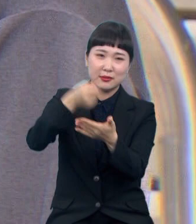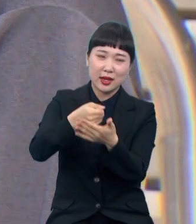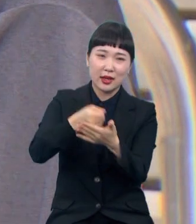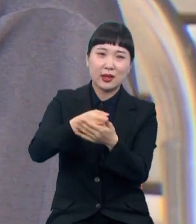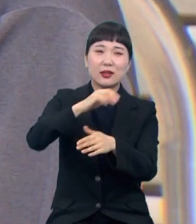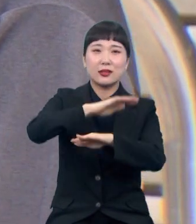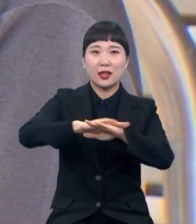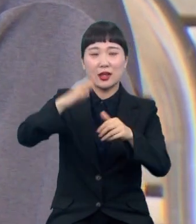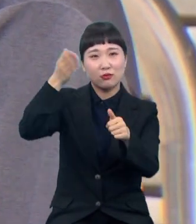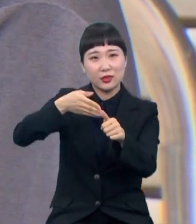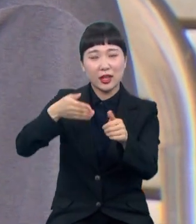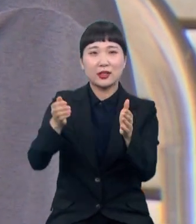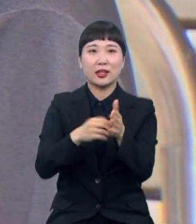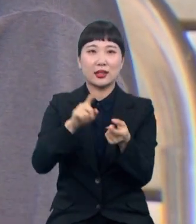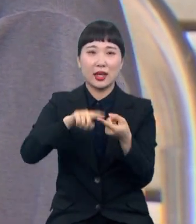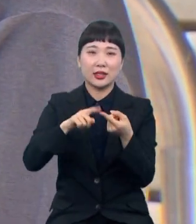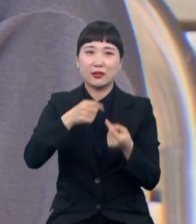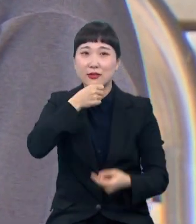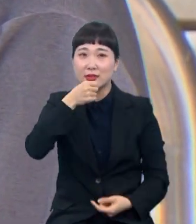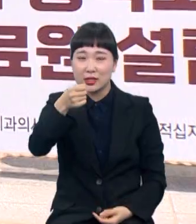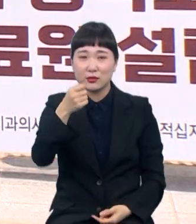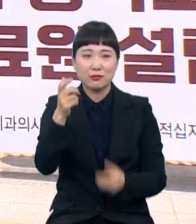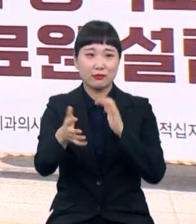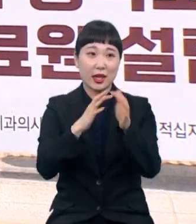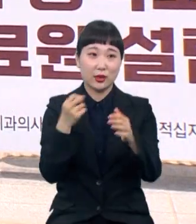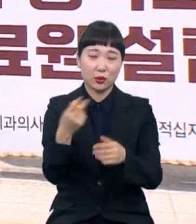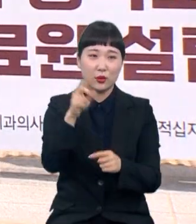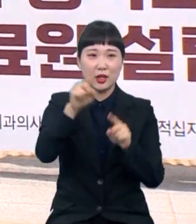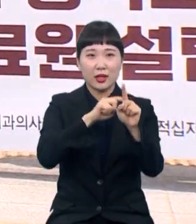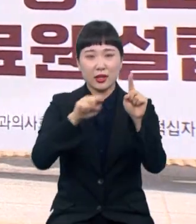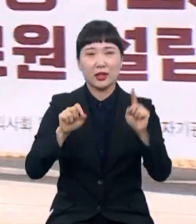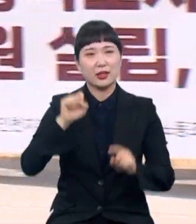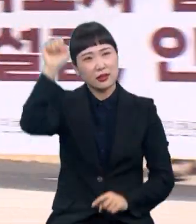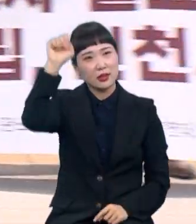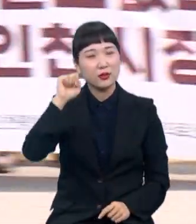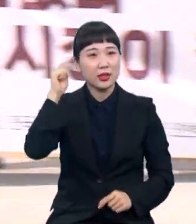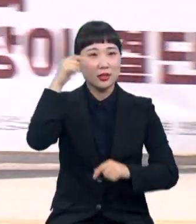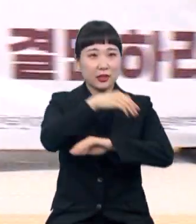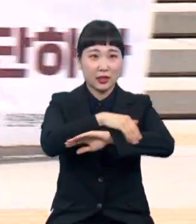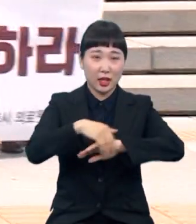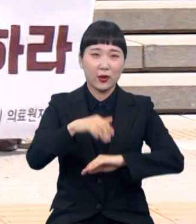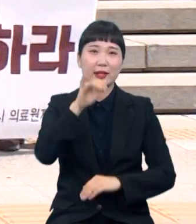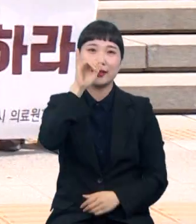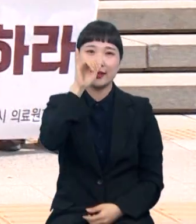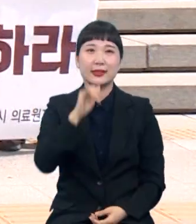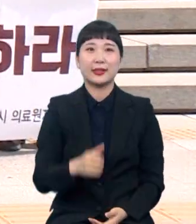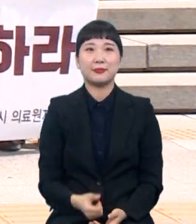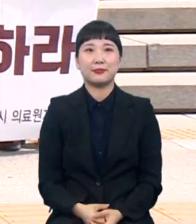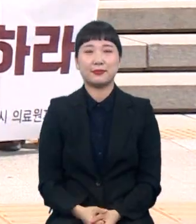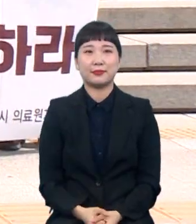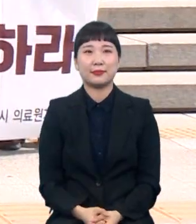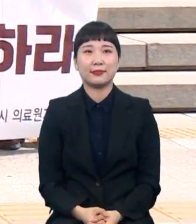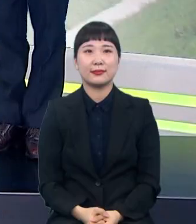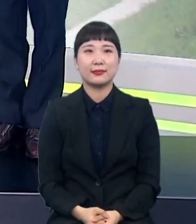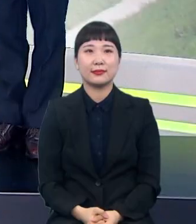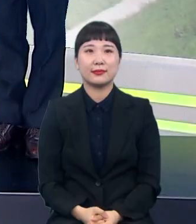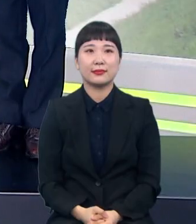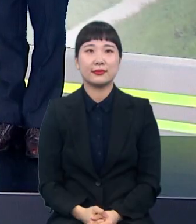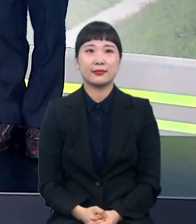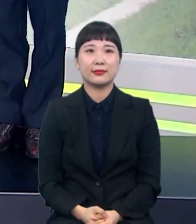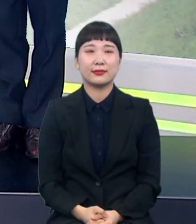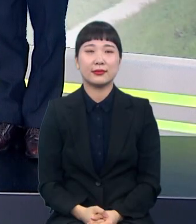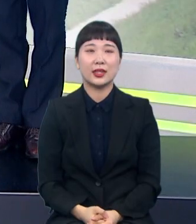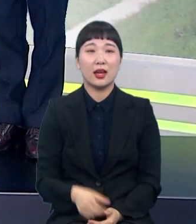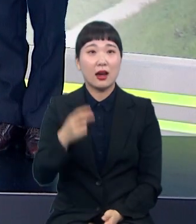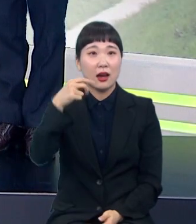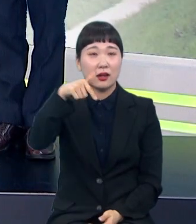시작으로 출근 시간대 1인 시위도 진행한다는 계획입니다. BTV 뉴스 이정류입니다.